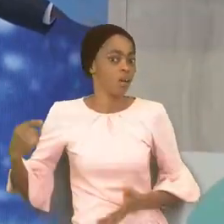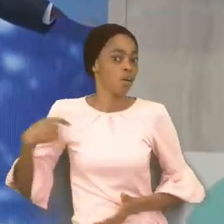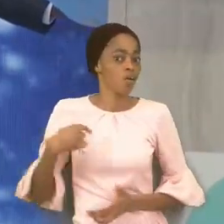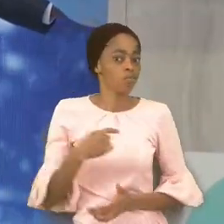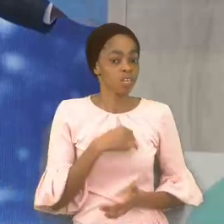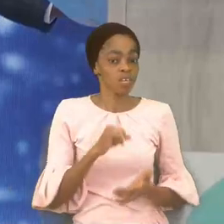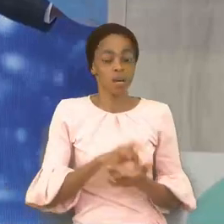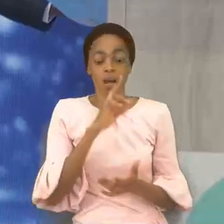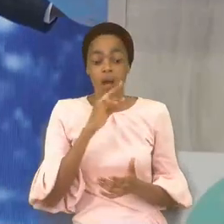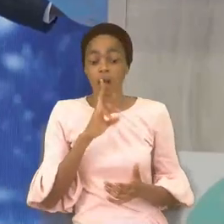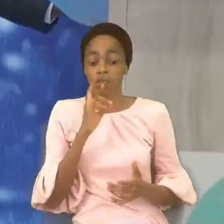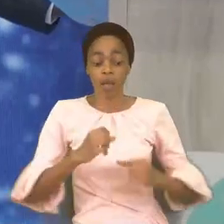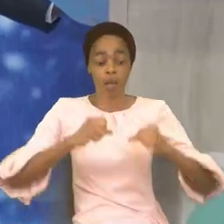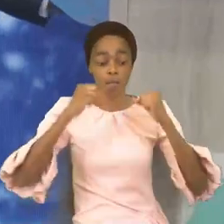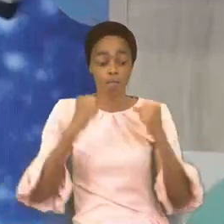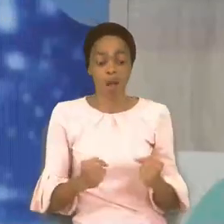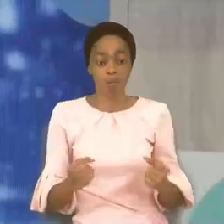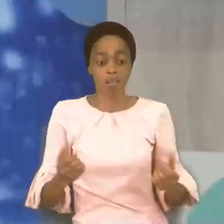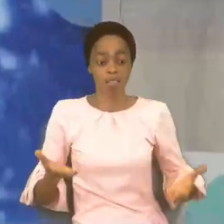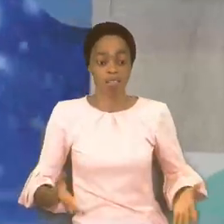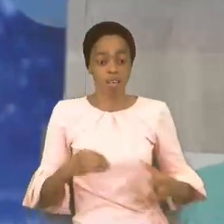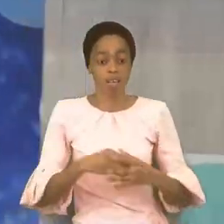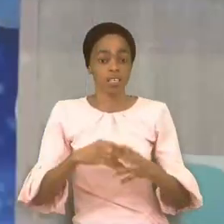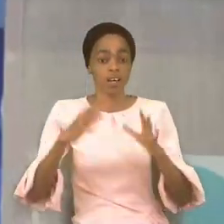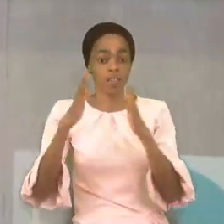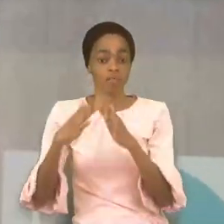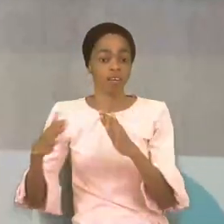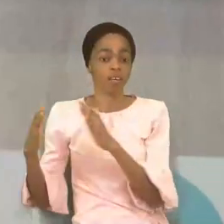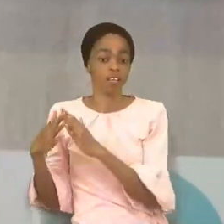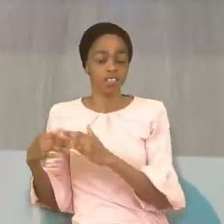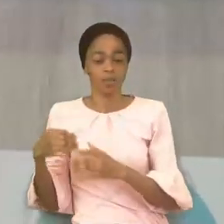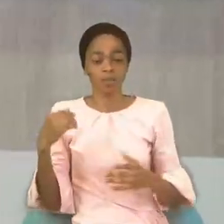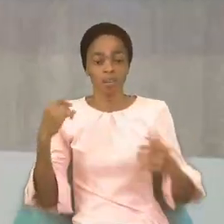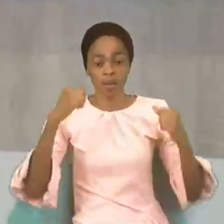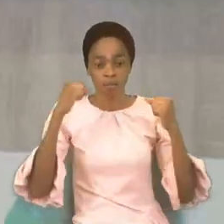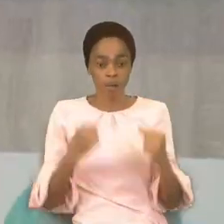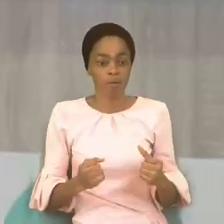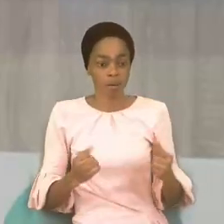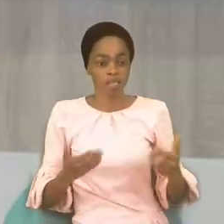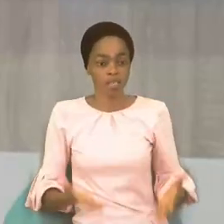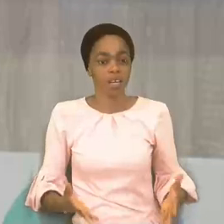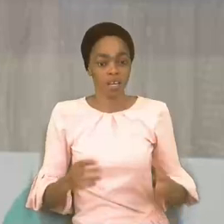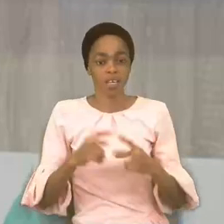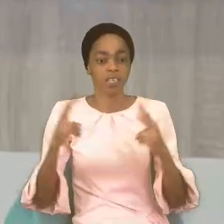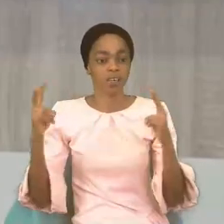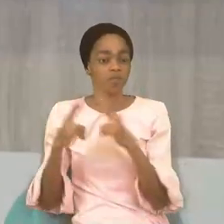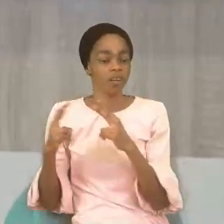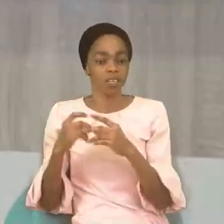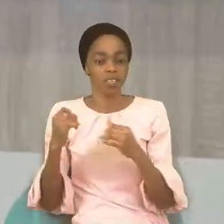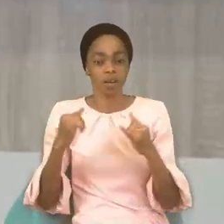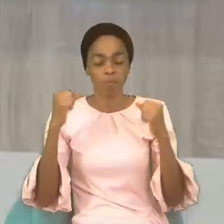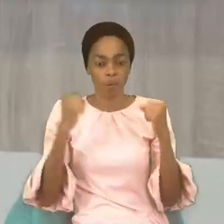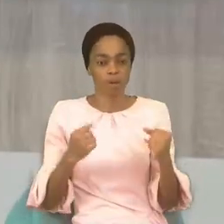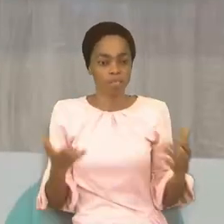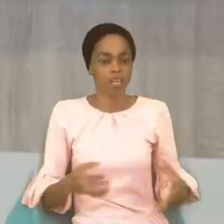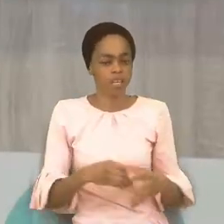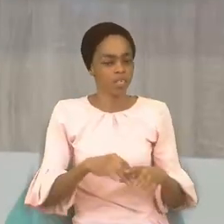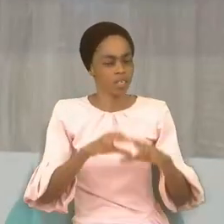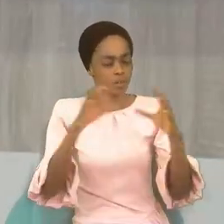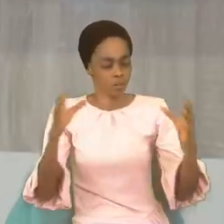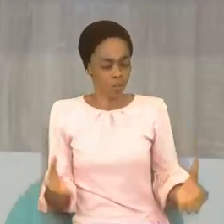nous sommes les pouvoirs dans le village, nous sommes les puissances d'ici, dans cette communauté, nous sommes